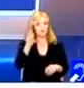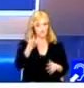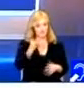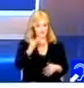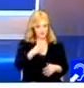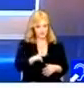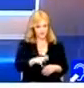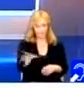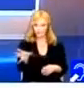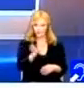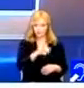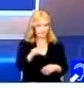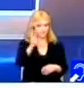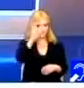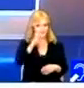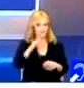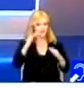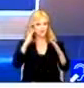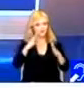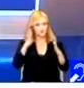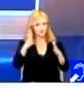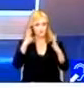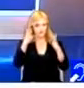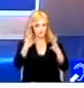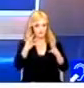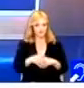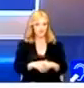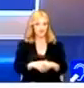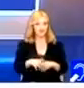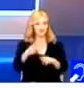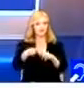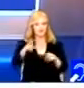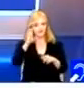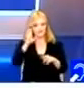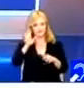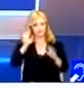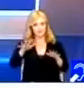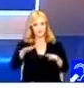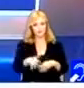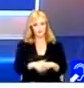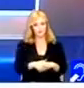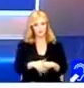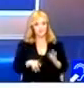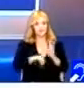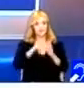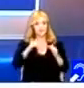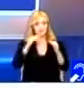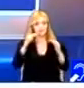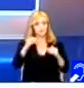ușor, dar nu în toată țara. Cerul va fi mai mult noros, iar pe arii extinse vor cădea precipitații. Maximele vor oscila